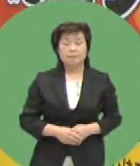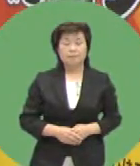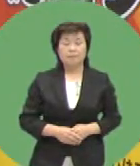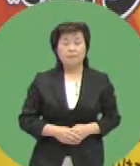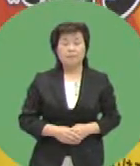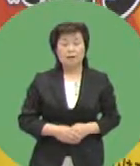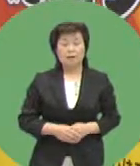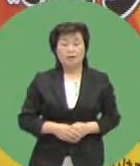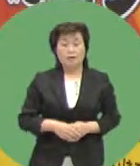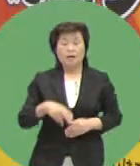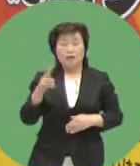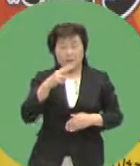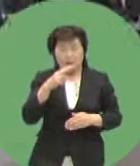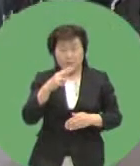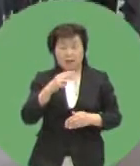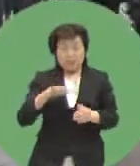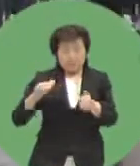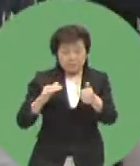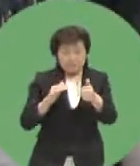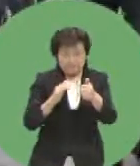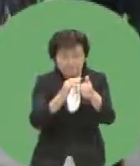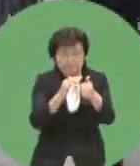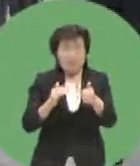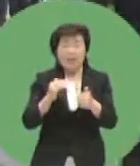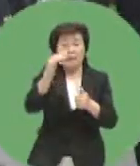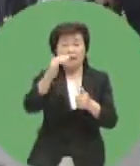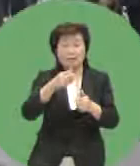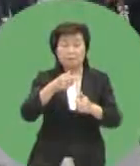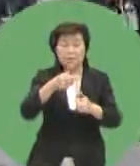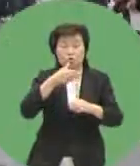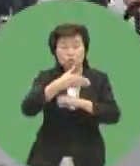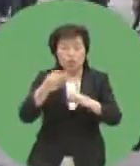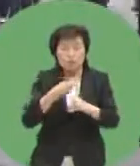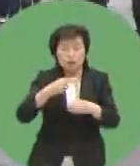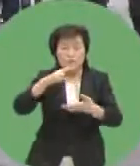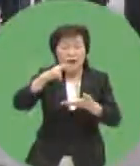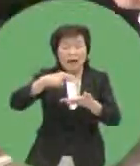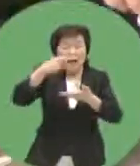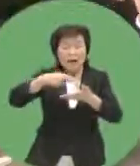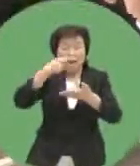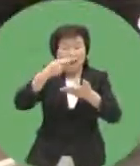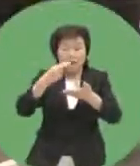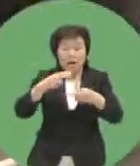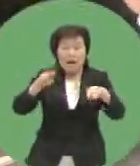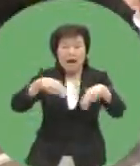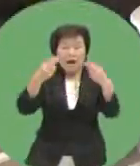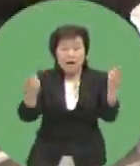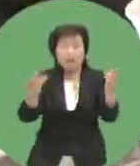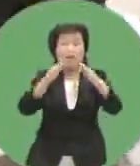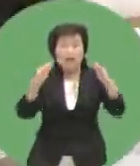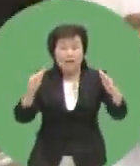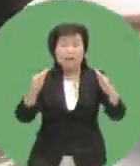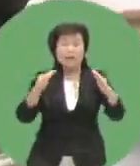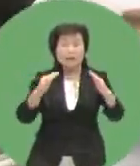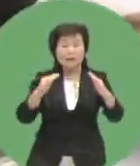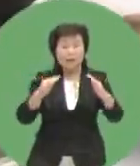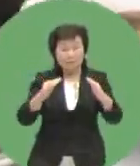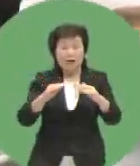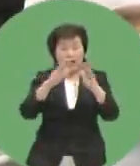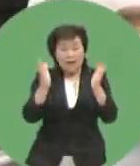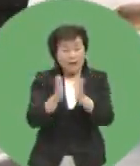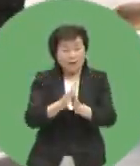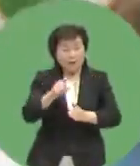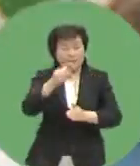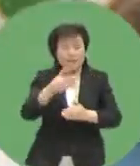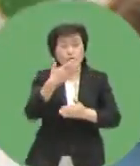また回を重ねるたびに人気が高まる徳島ラーメン博覧会では、去年より3店舗多い18店舗